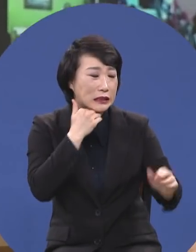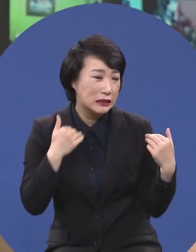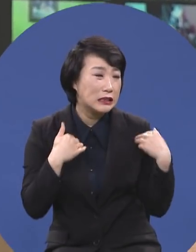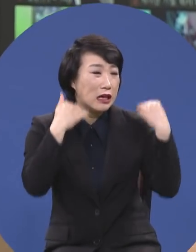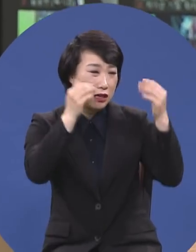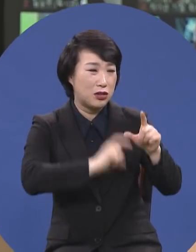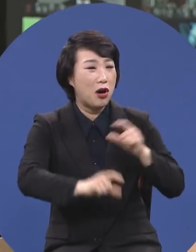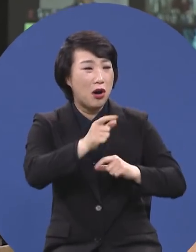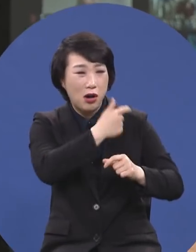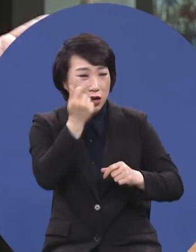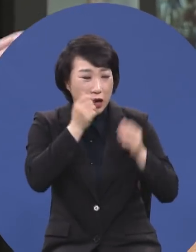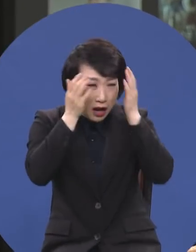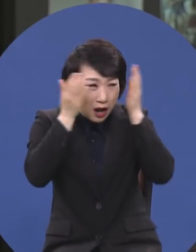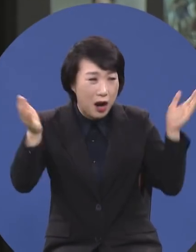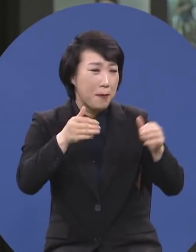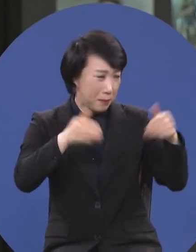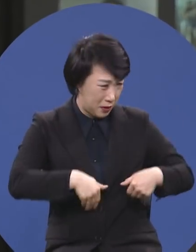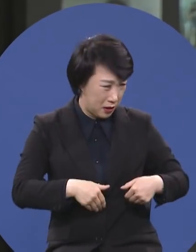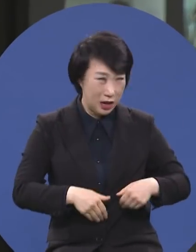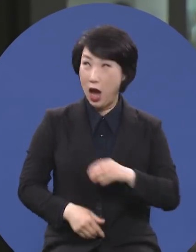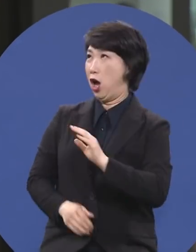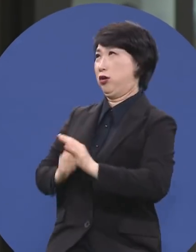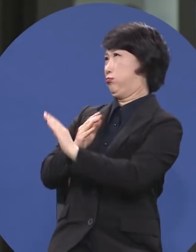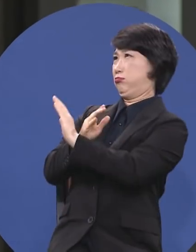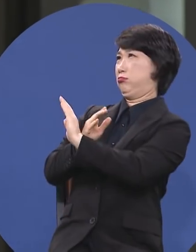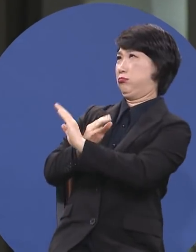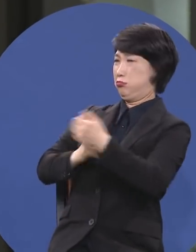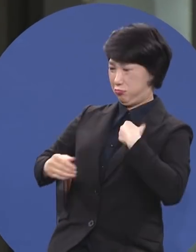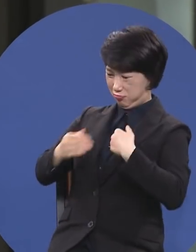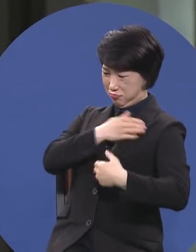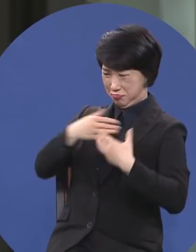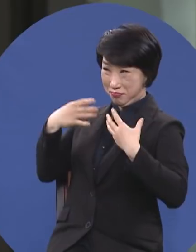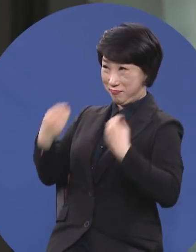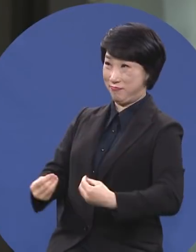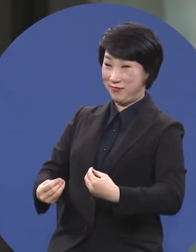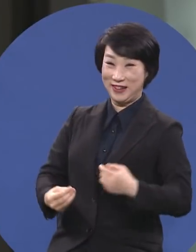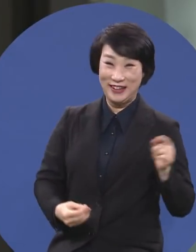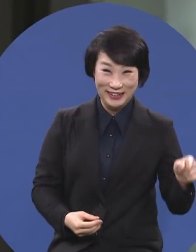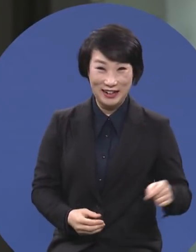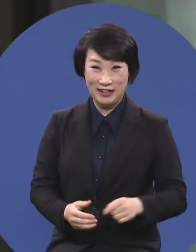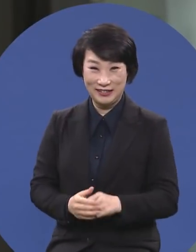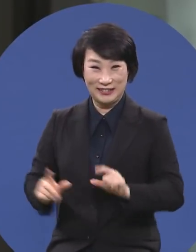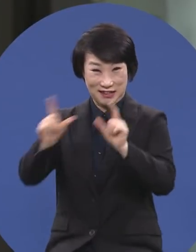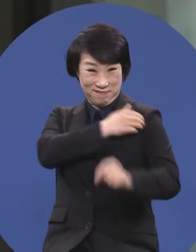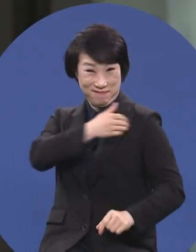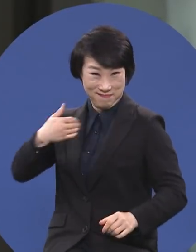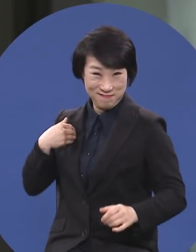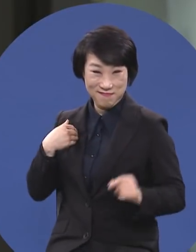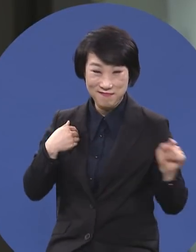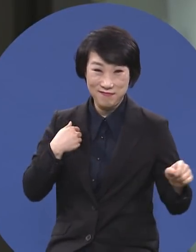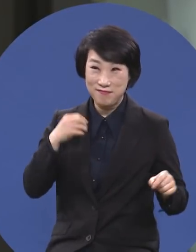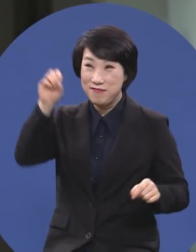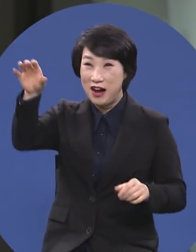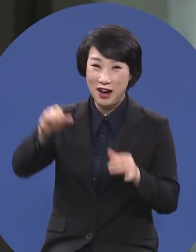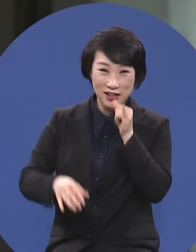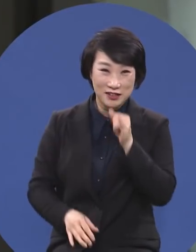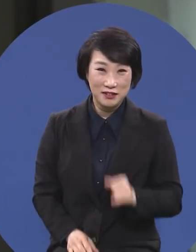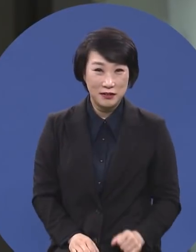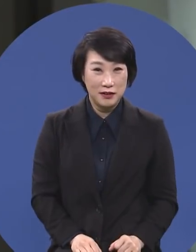더 알아야 돼. 아닙니다. 자신 있습니다. 이제 스스로 잘 살 수 있습니다.